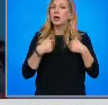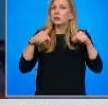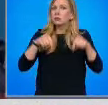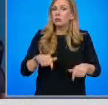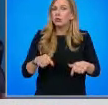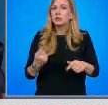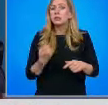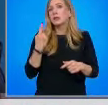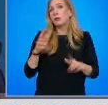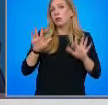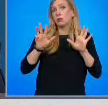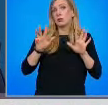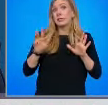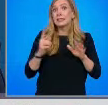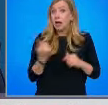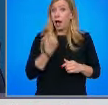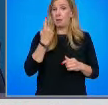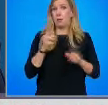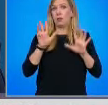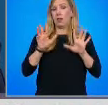натрупах само 9 милиона. Само.